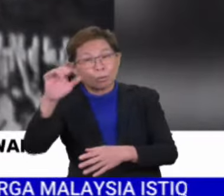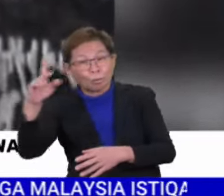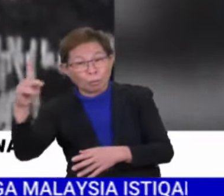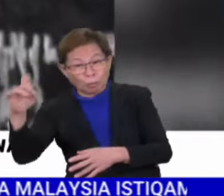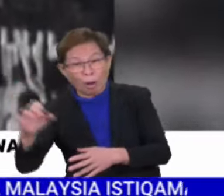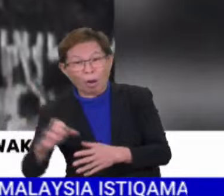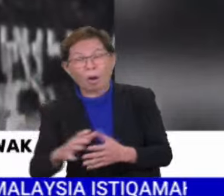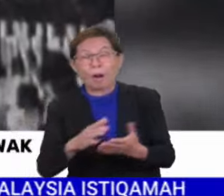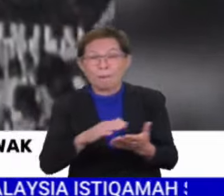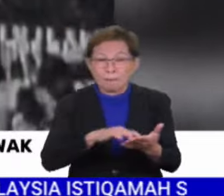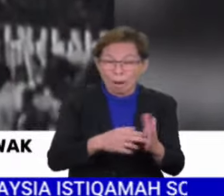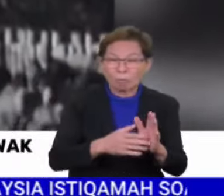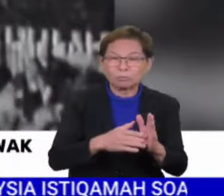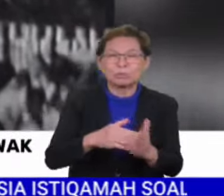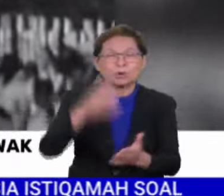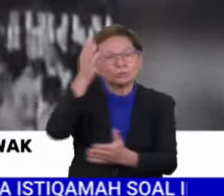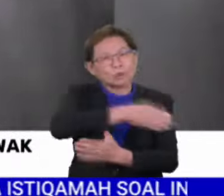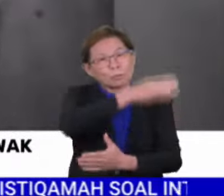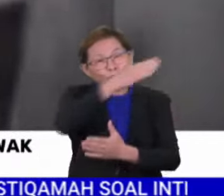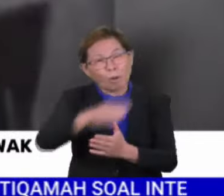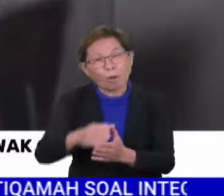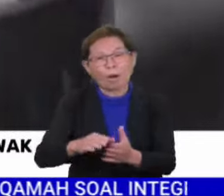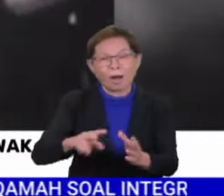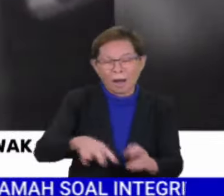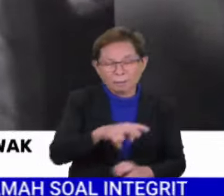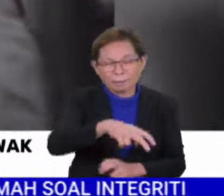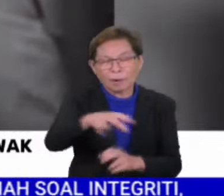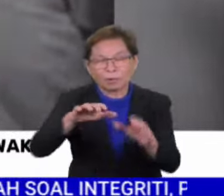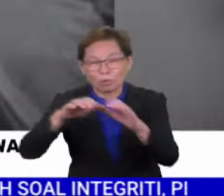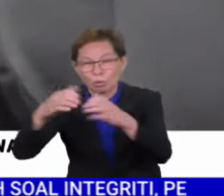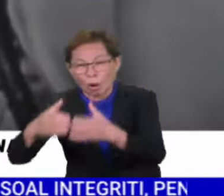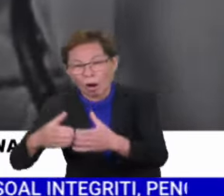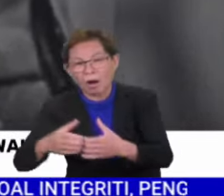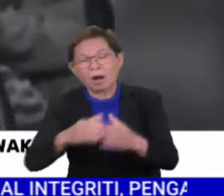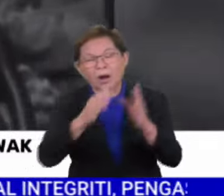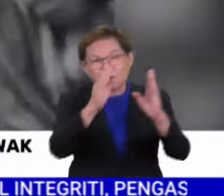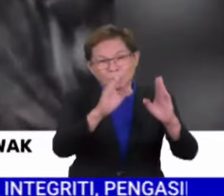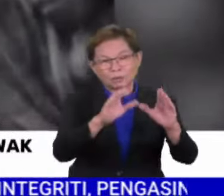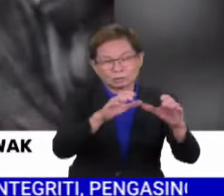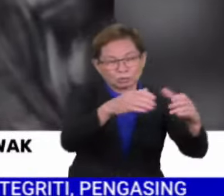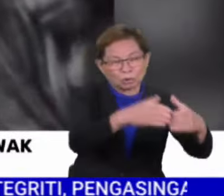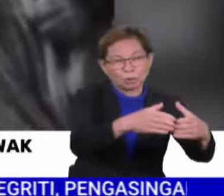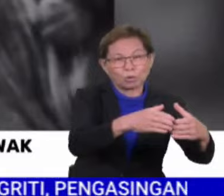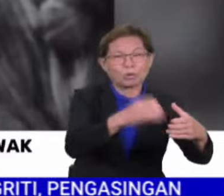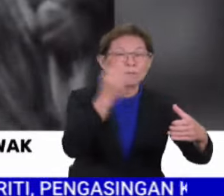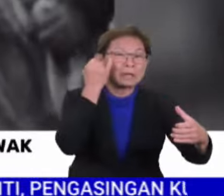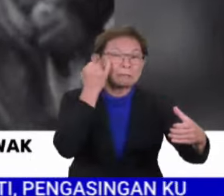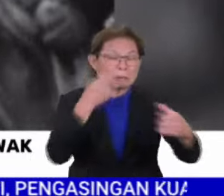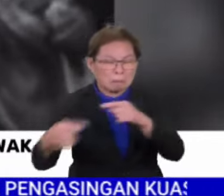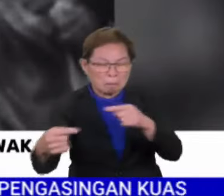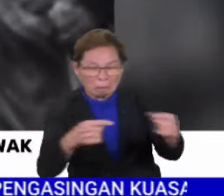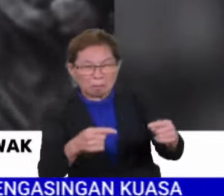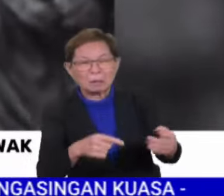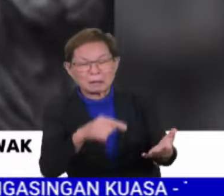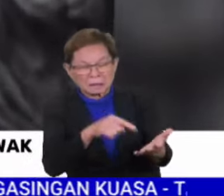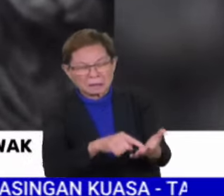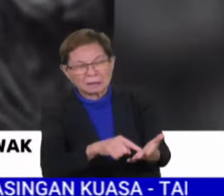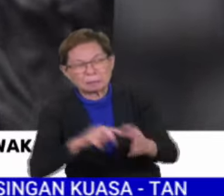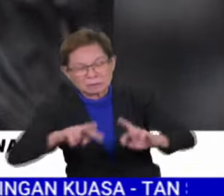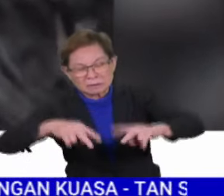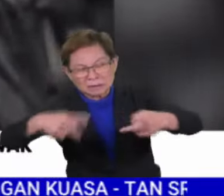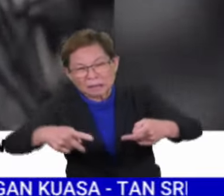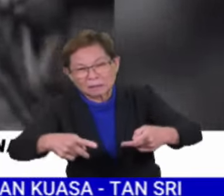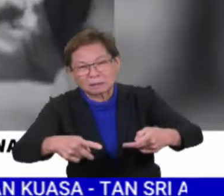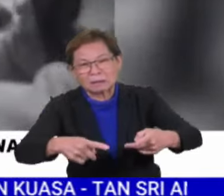atau ekspedisi serangan terhadap puak atau suku-suku Iban yang bermusuhan. Keadaan tersebut telah membawa